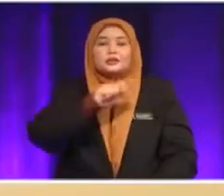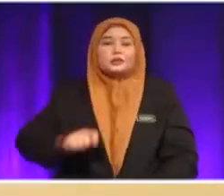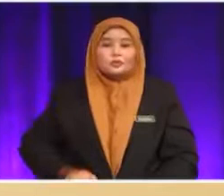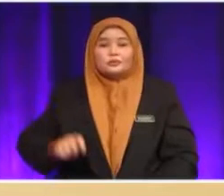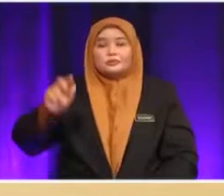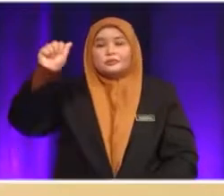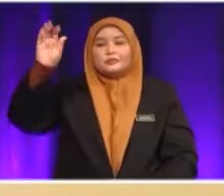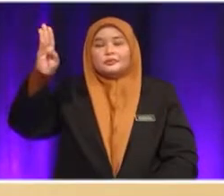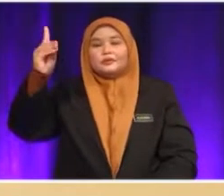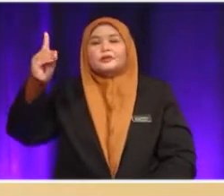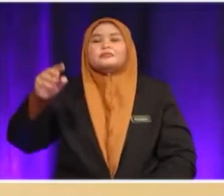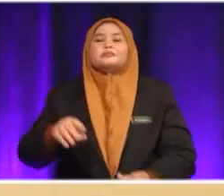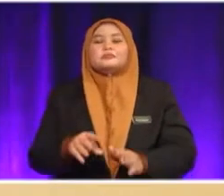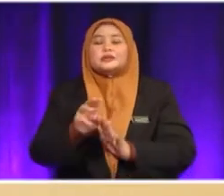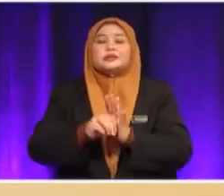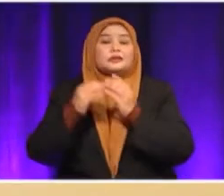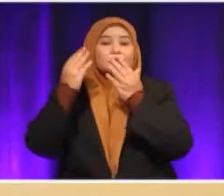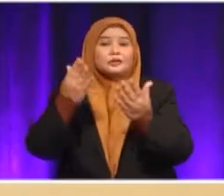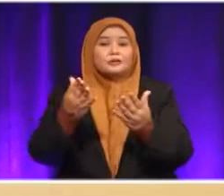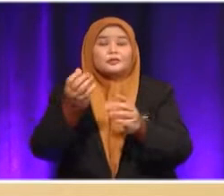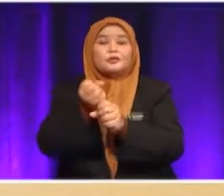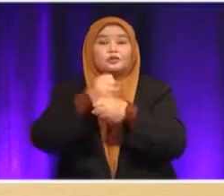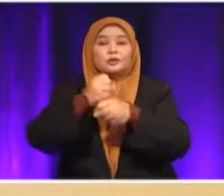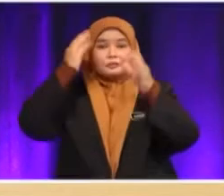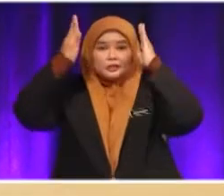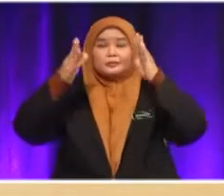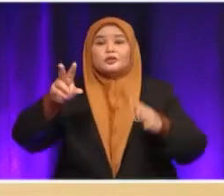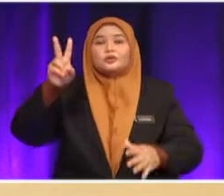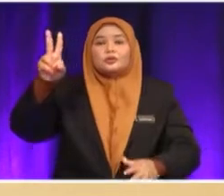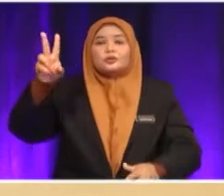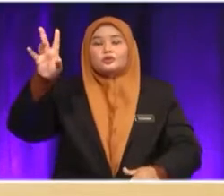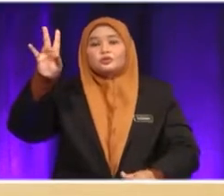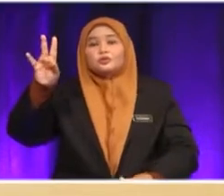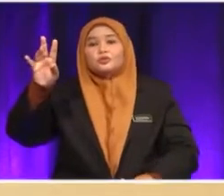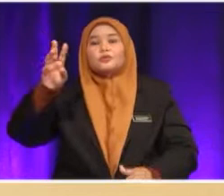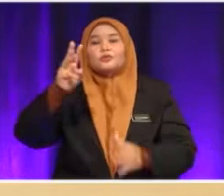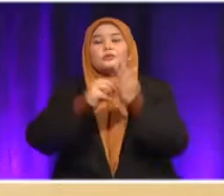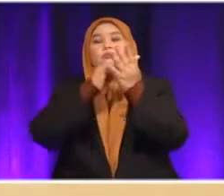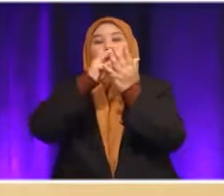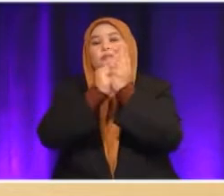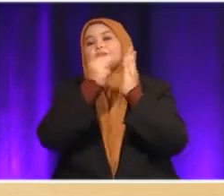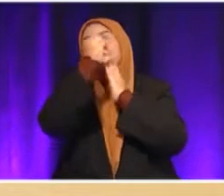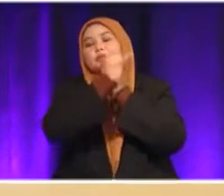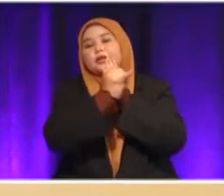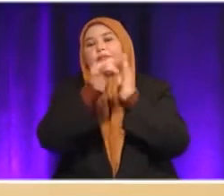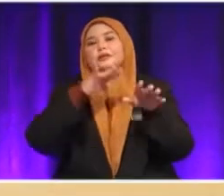pembentukkan Malaysia pada 27 Mei 1961 pembentukan